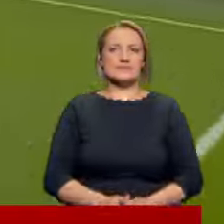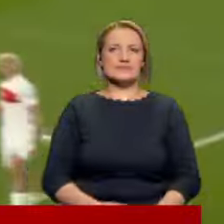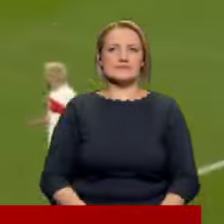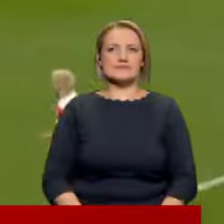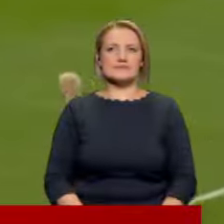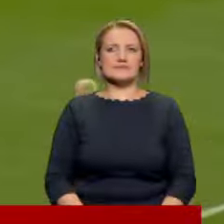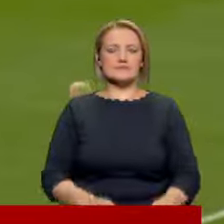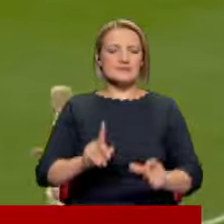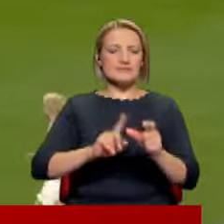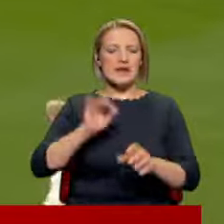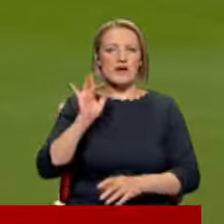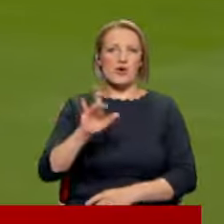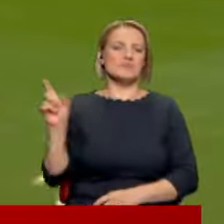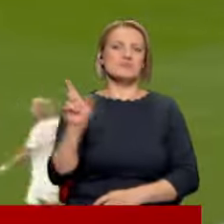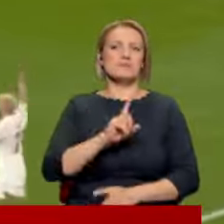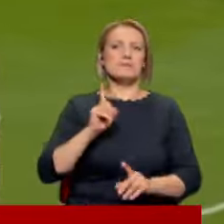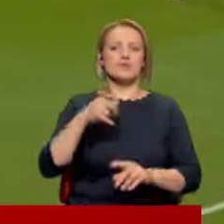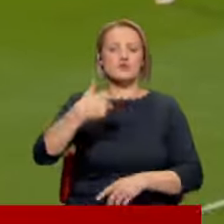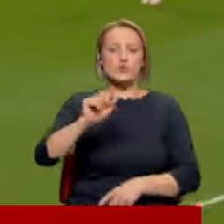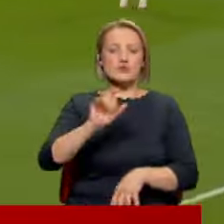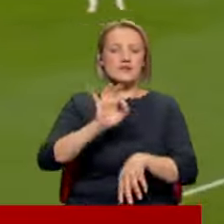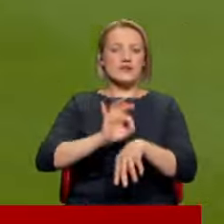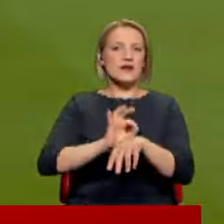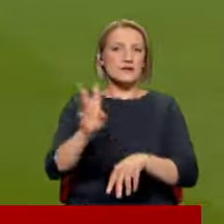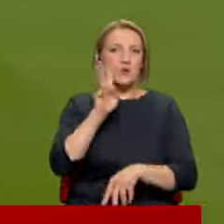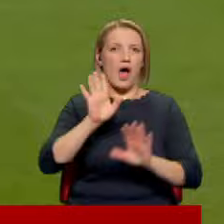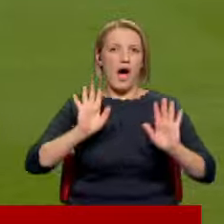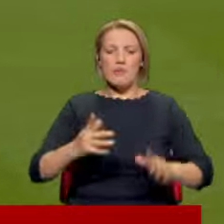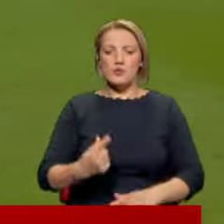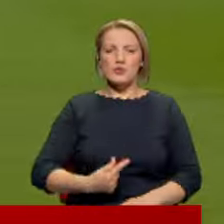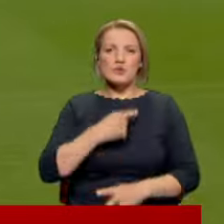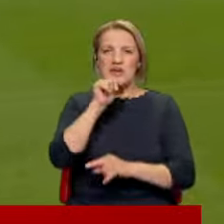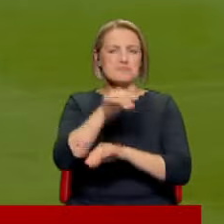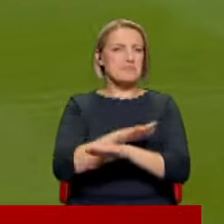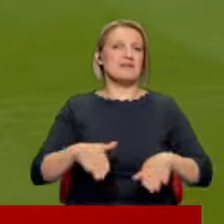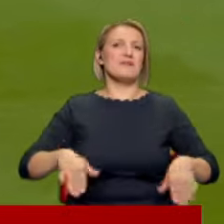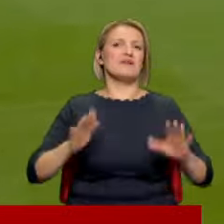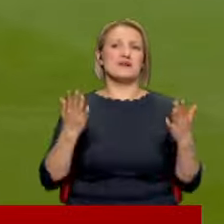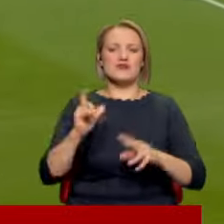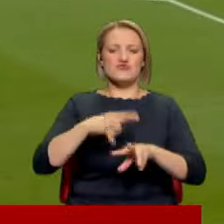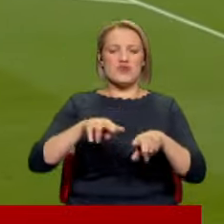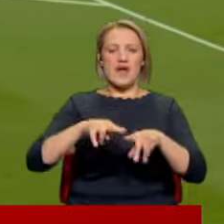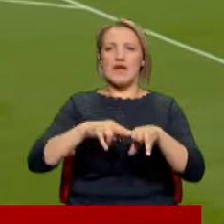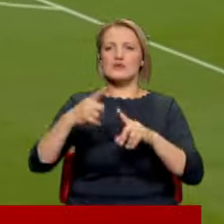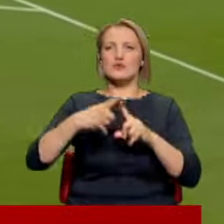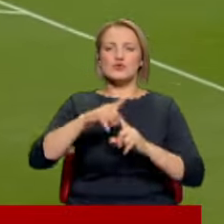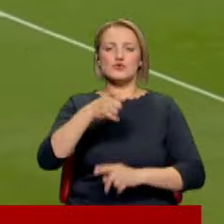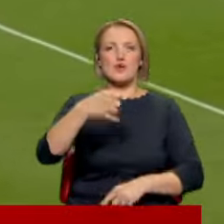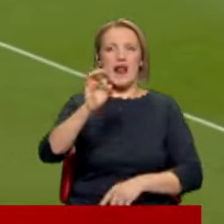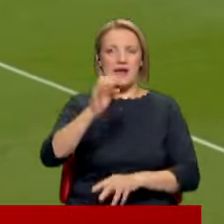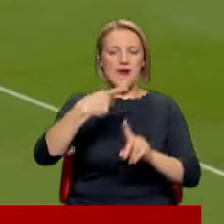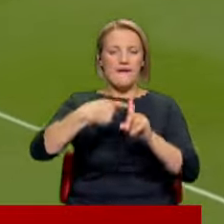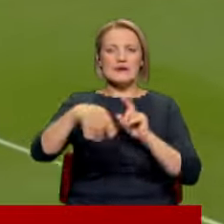Hakan! Çekya gole yanıt verdi. 90 dakika sona erdi ama umutlar hiç tükenmedi. Cenk Tosun